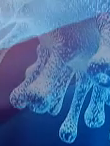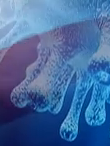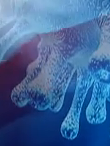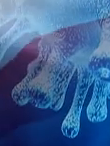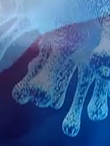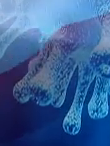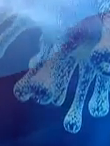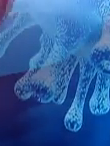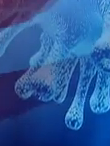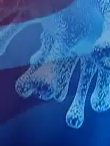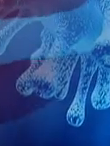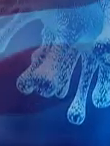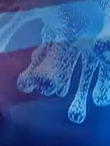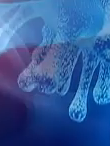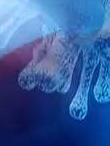Halo